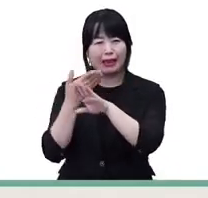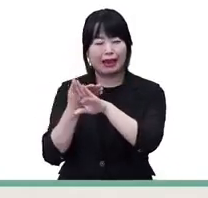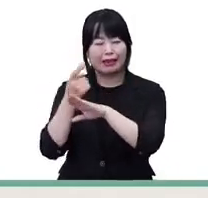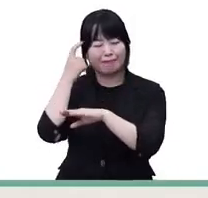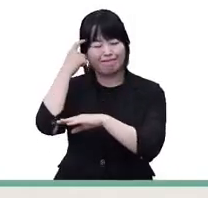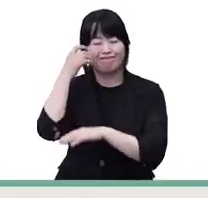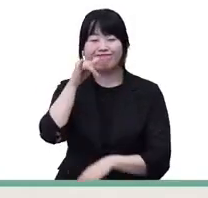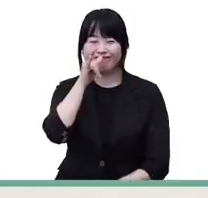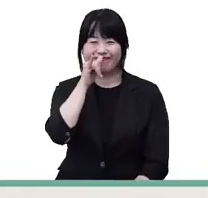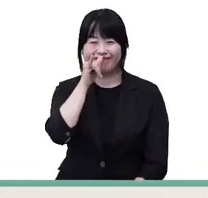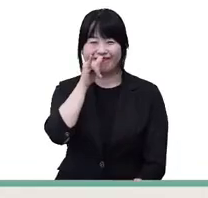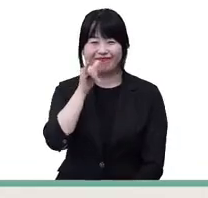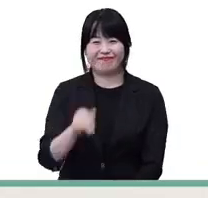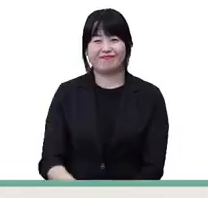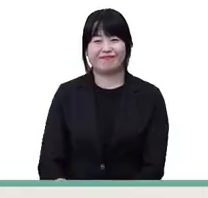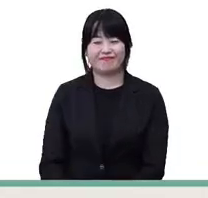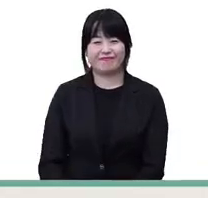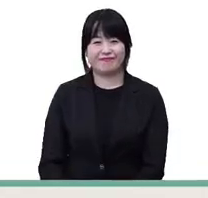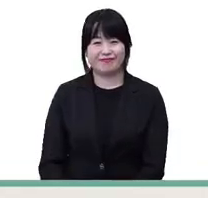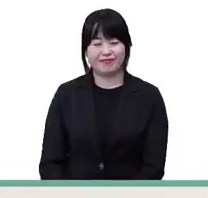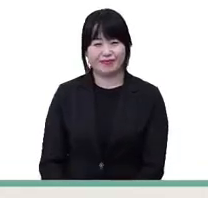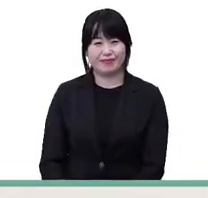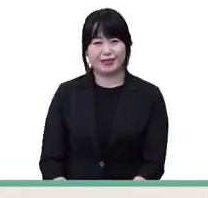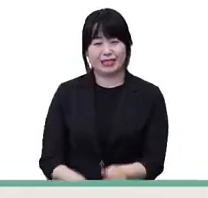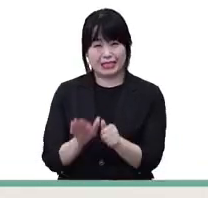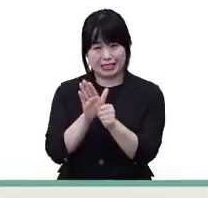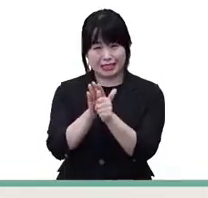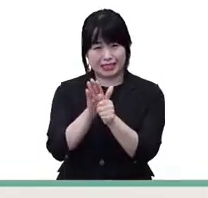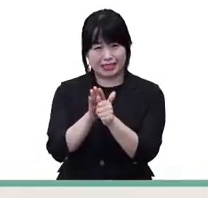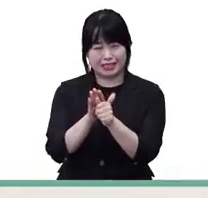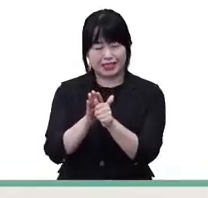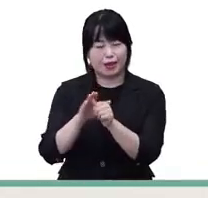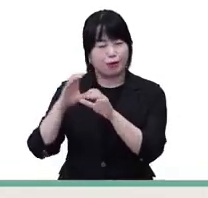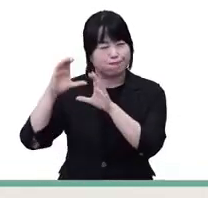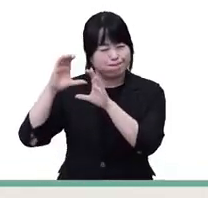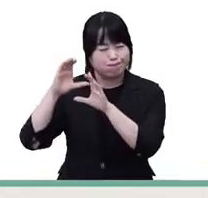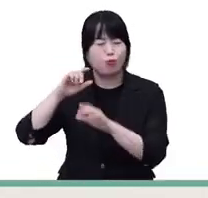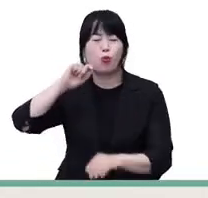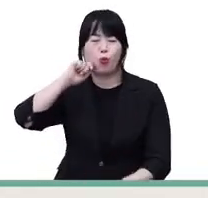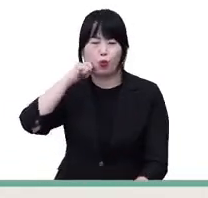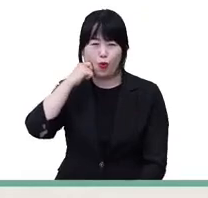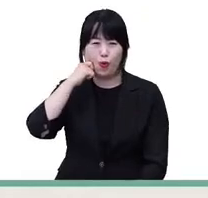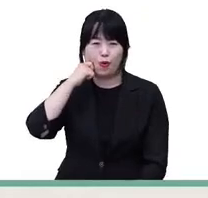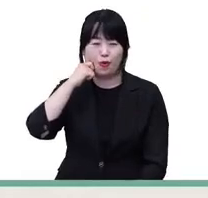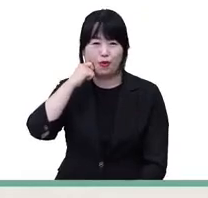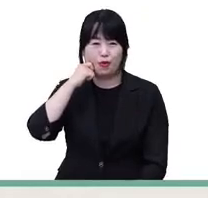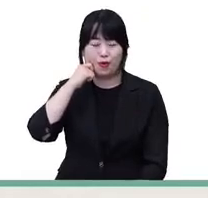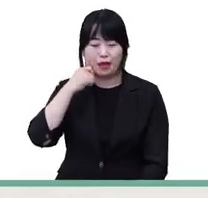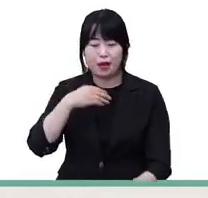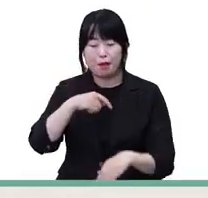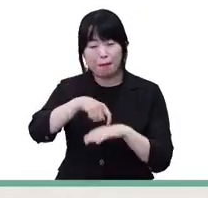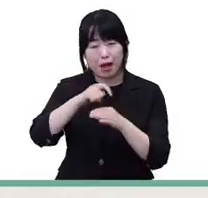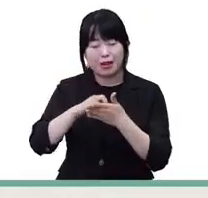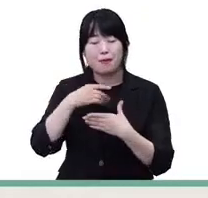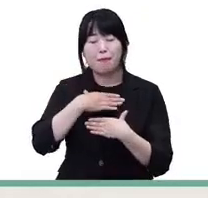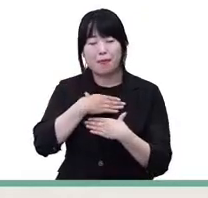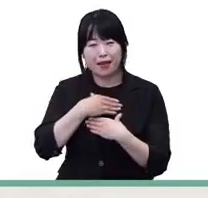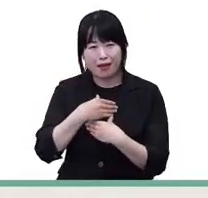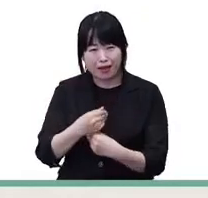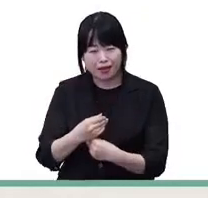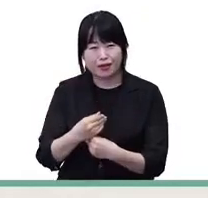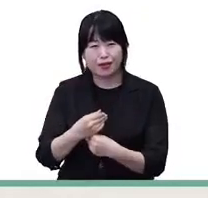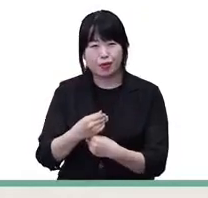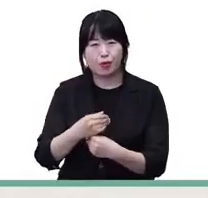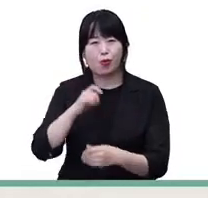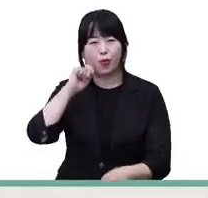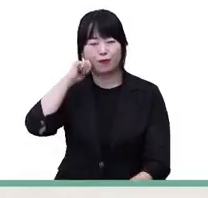되고요. 그러면서 지지하는 그런 경청자가 되기가 어려워집니다. 그리고 또 경청자가 되는